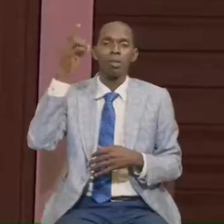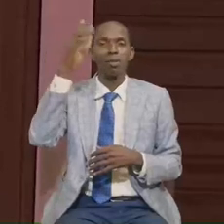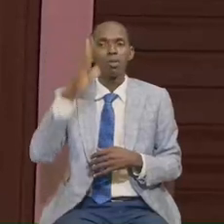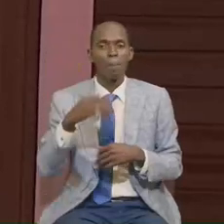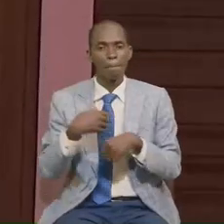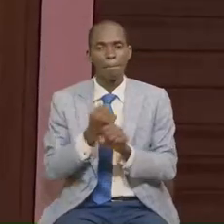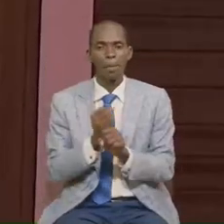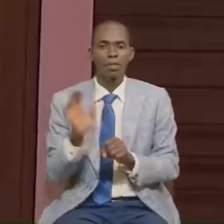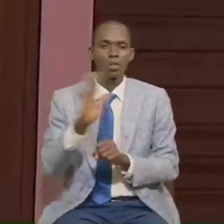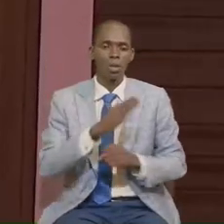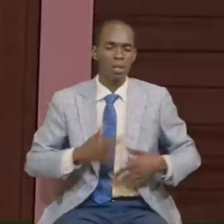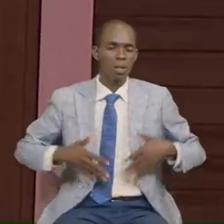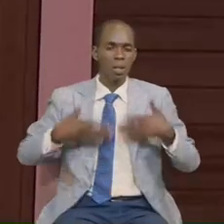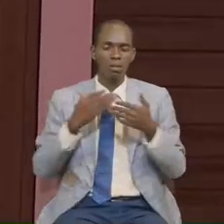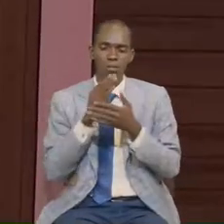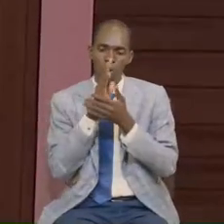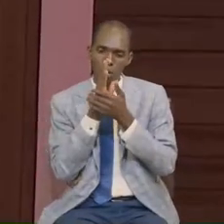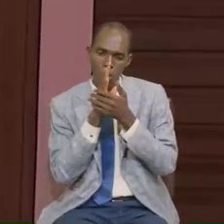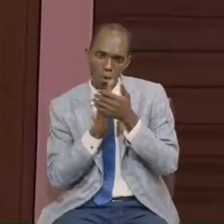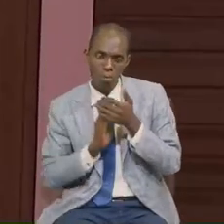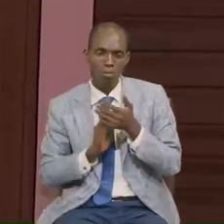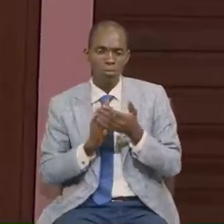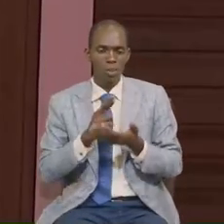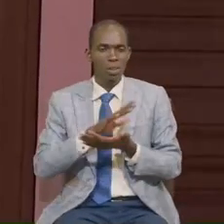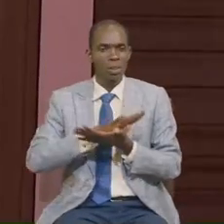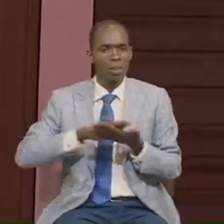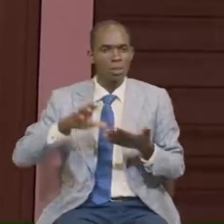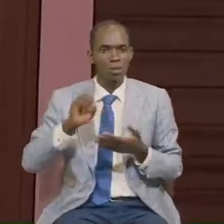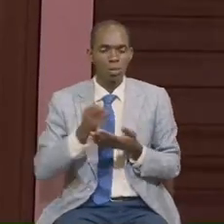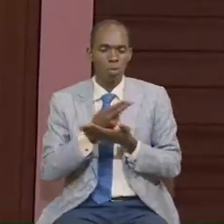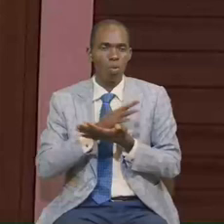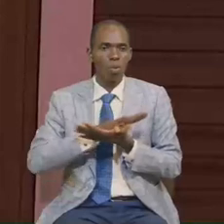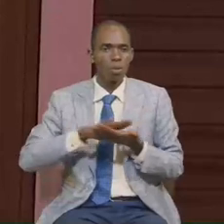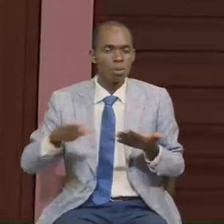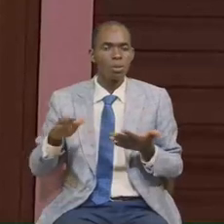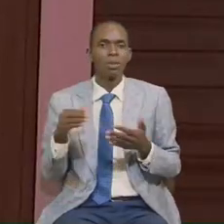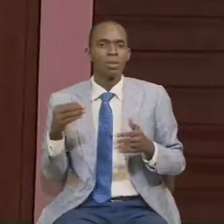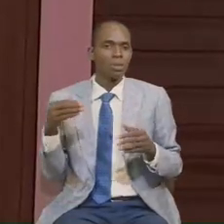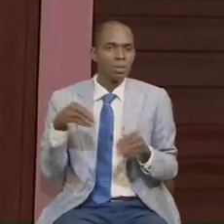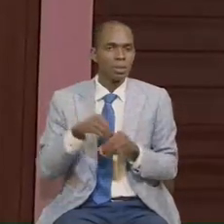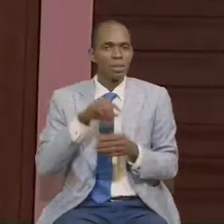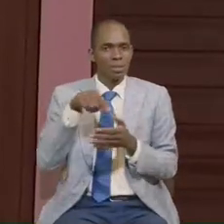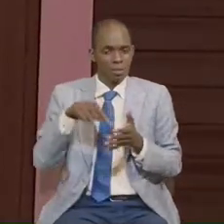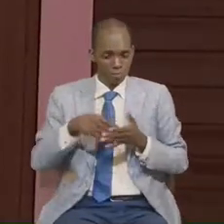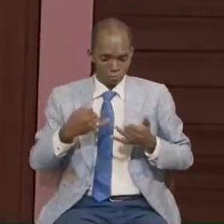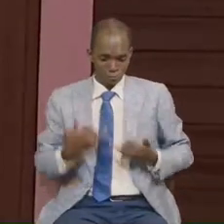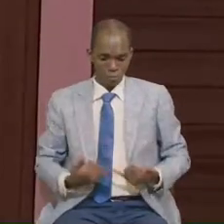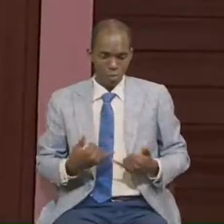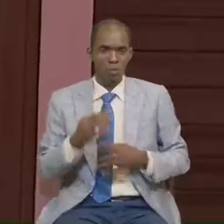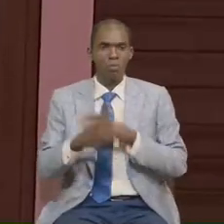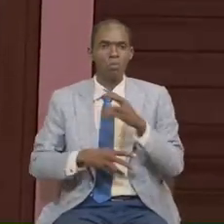rend votre vie sobre, juste, pieuse dans ce siècle présent, en attendant